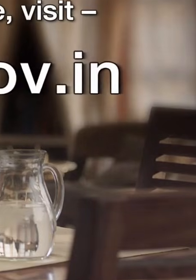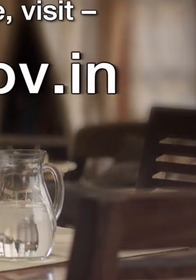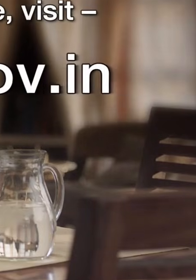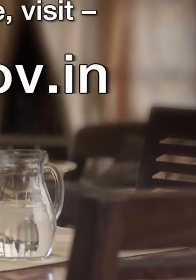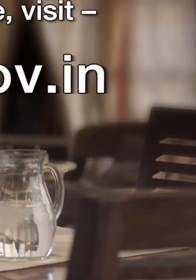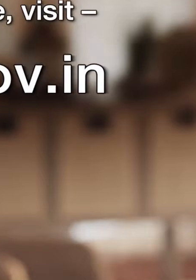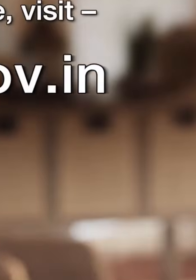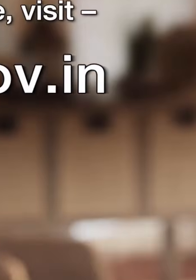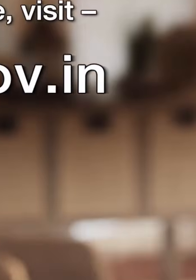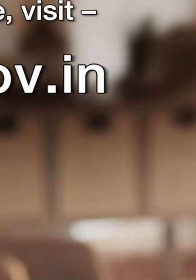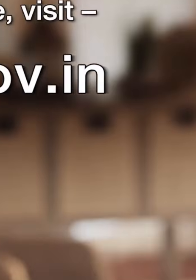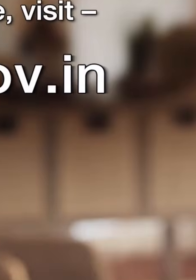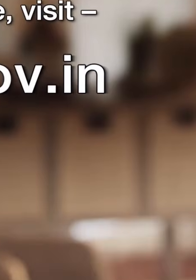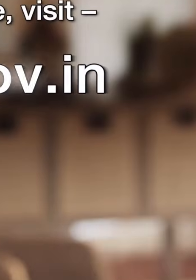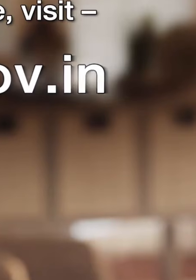फैट फ्रॉम टुडे।